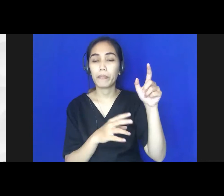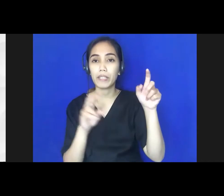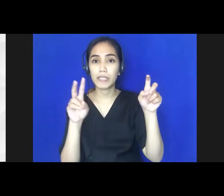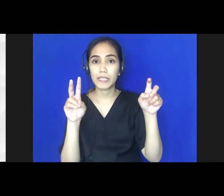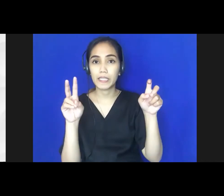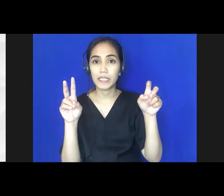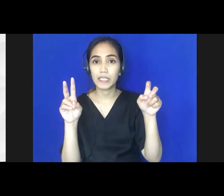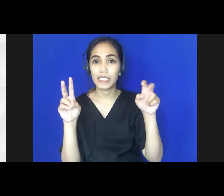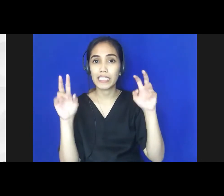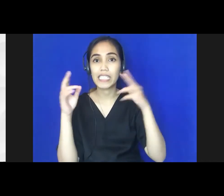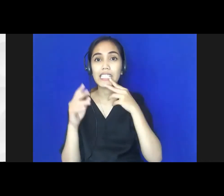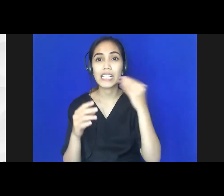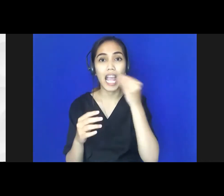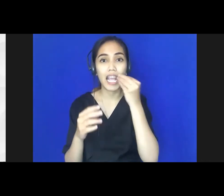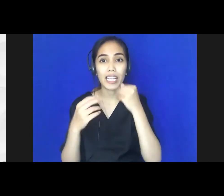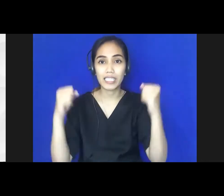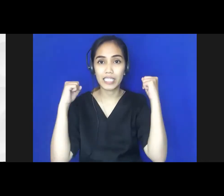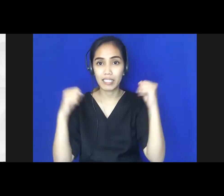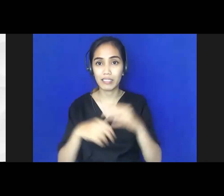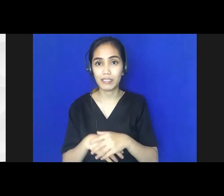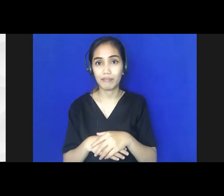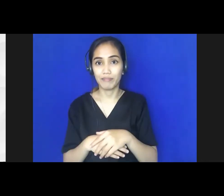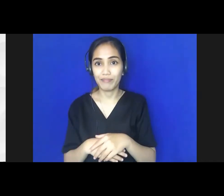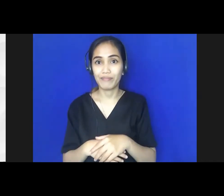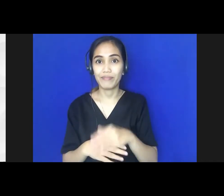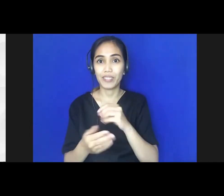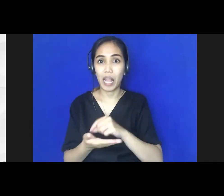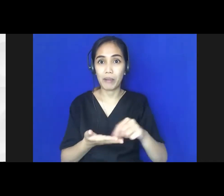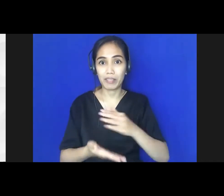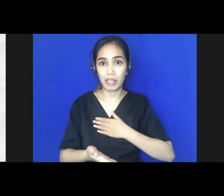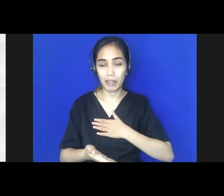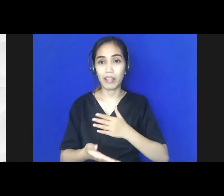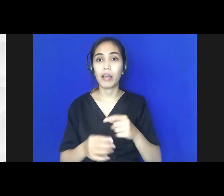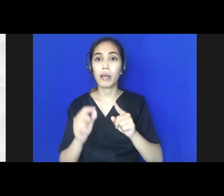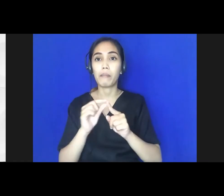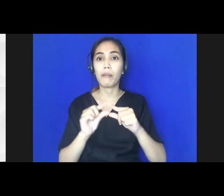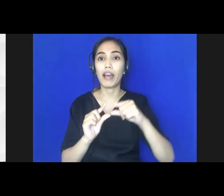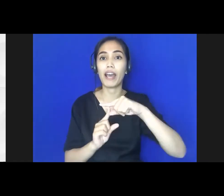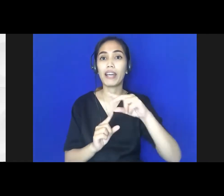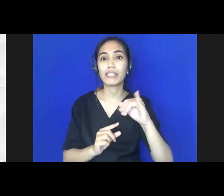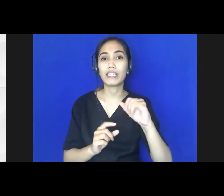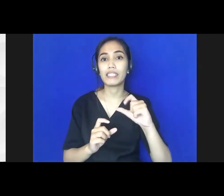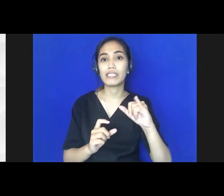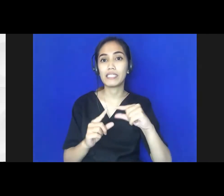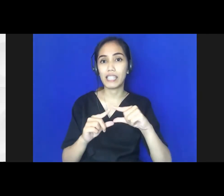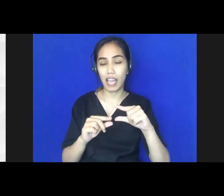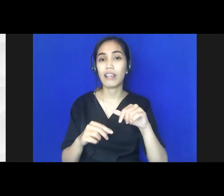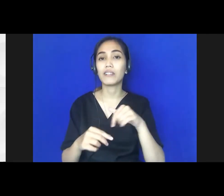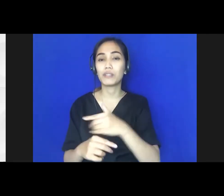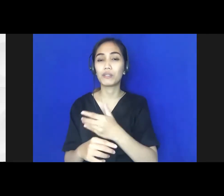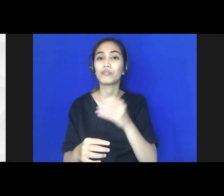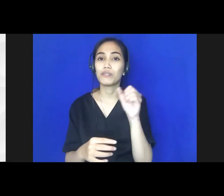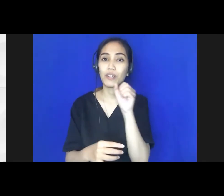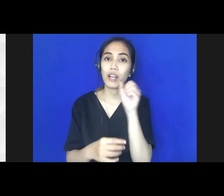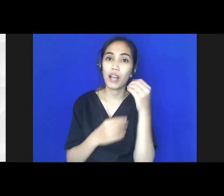Izinkan saya memperkenalkan diri lagi. Saya Patricia Norimarna. Kali ini diberikan kesempatan oleh Yayasan Sayangi Tunas Cilik Mitra Save